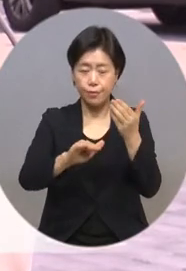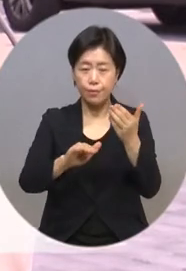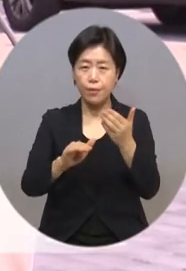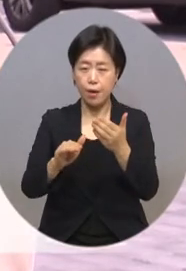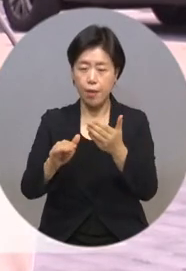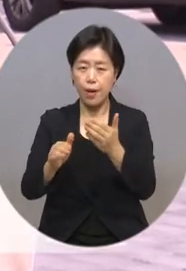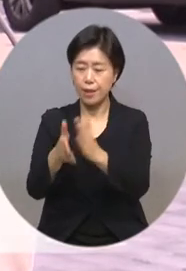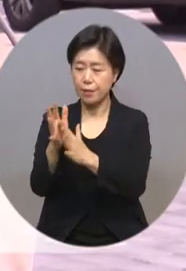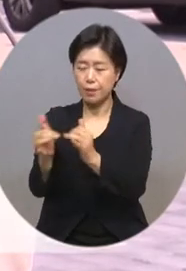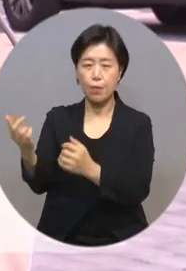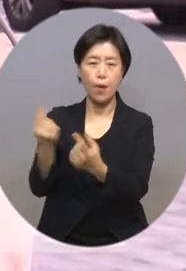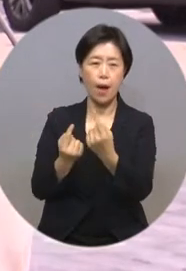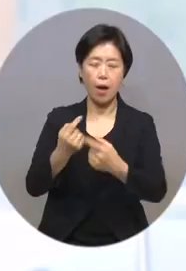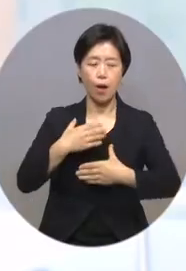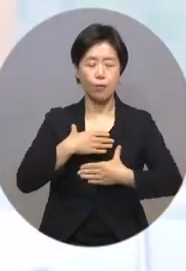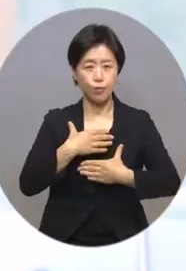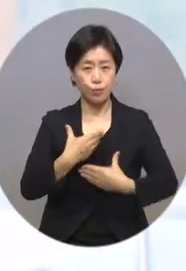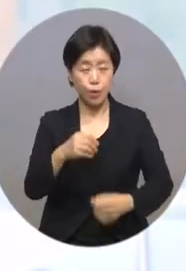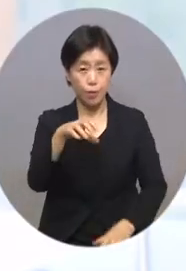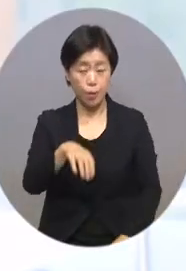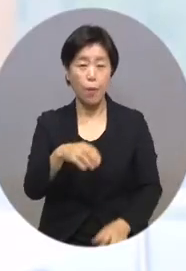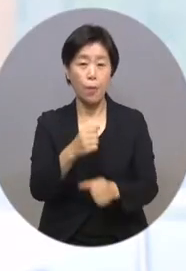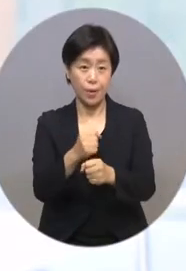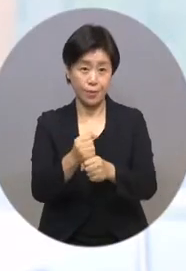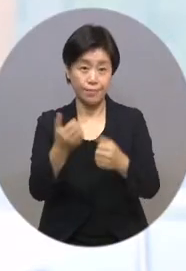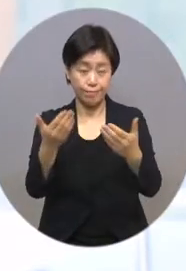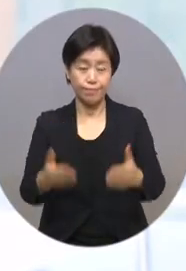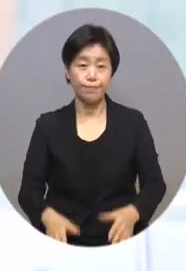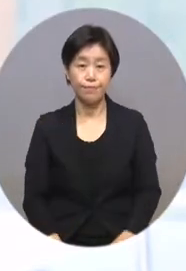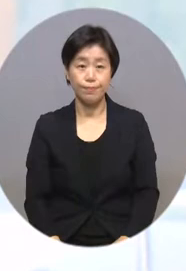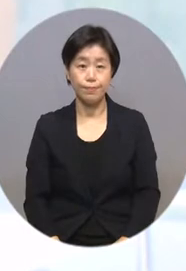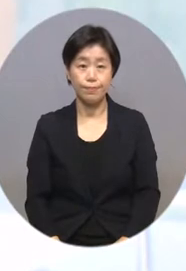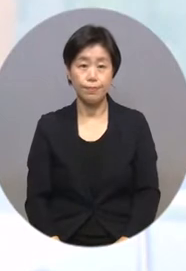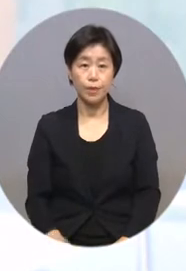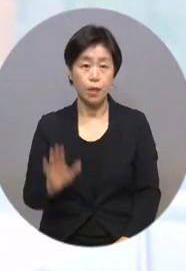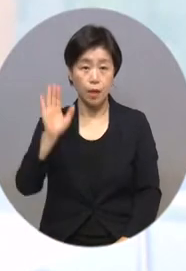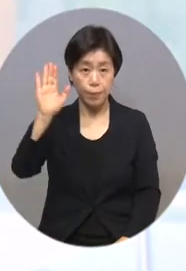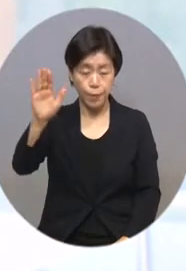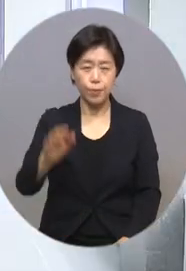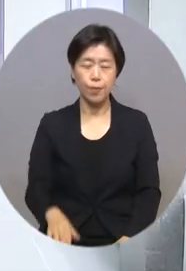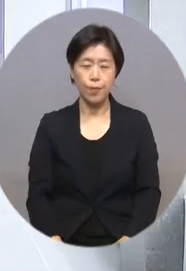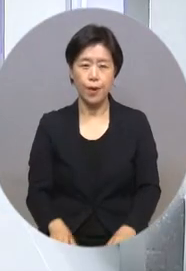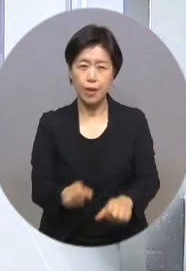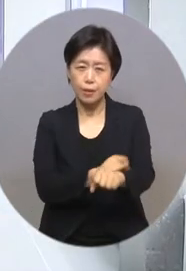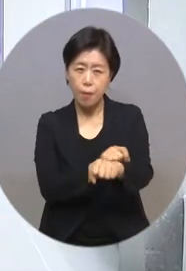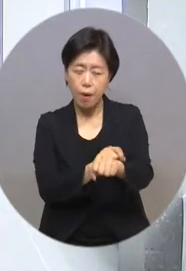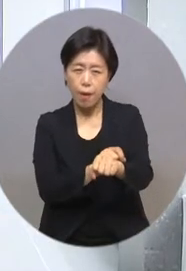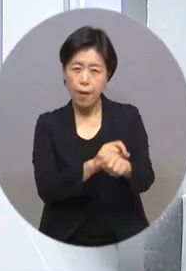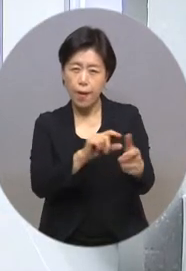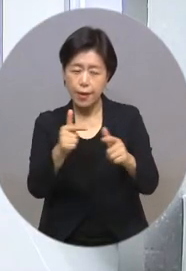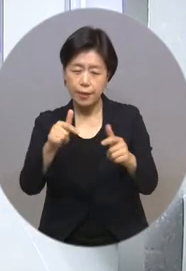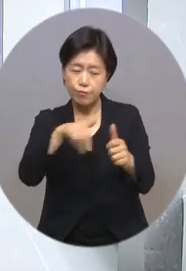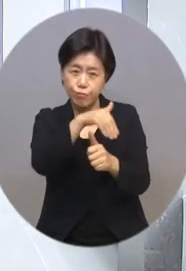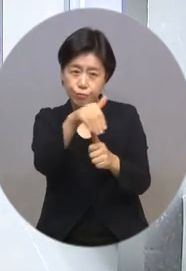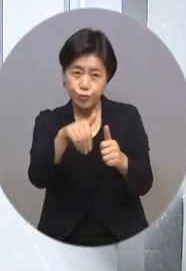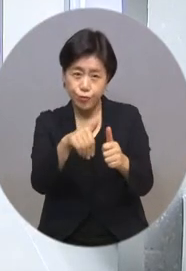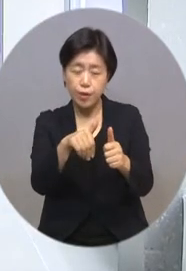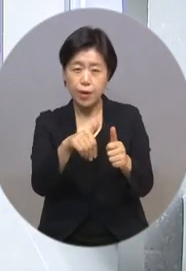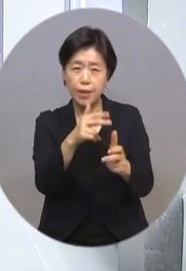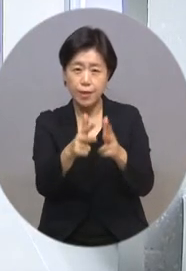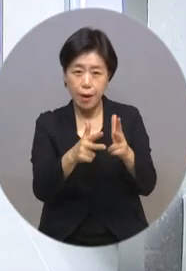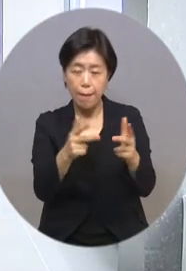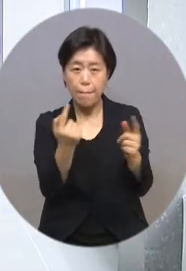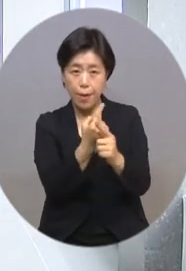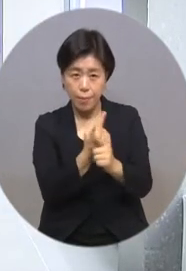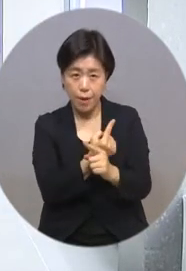공간으로 만들어 가겠습니다. 남원시 관계자는 앞으로도 특색 있는 경관 사업을 지속 발굴하여 도시